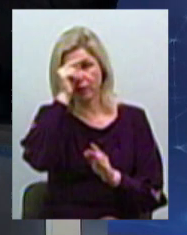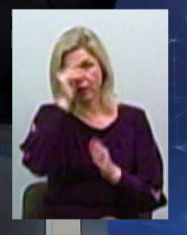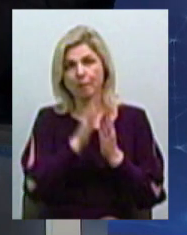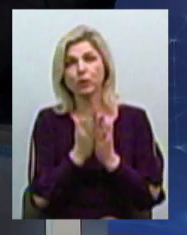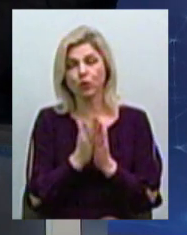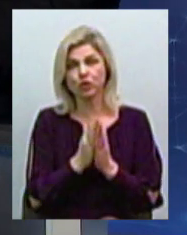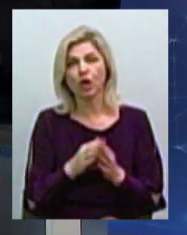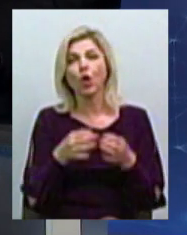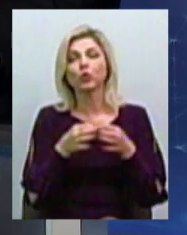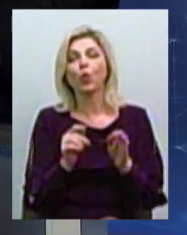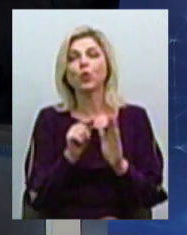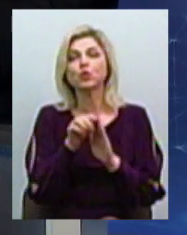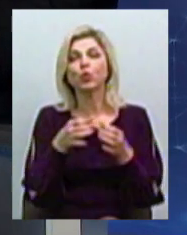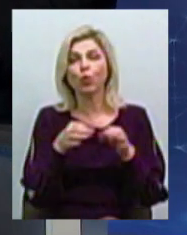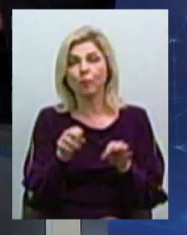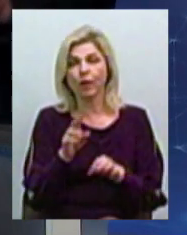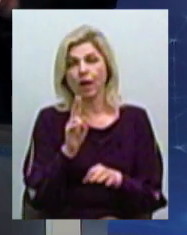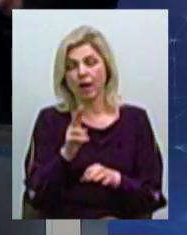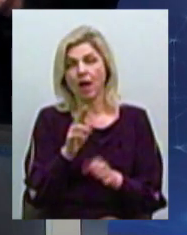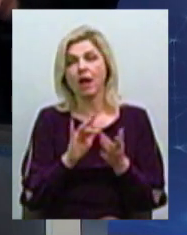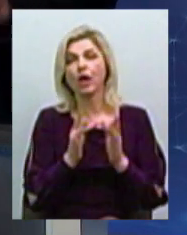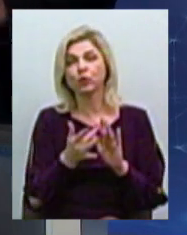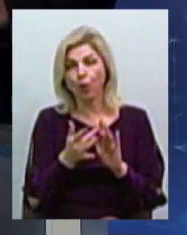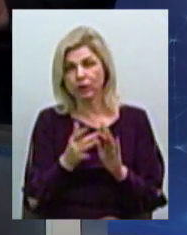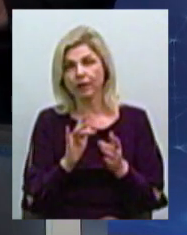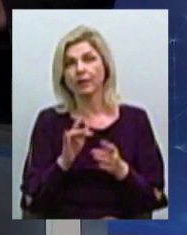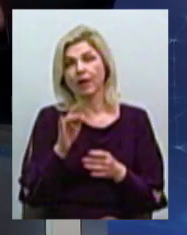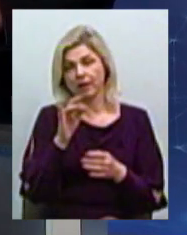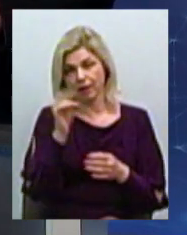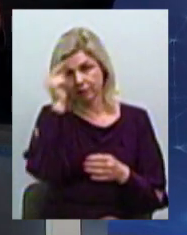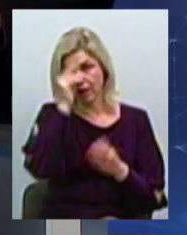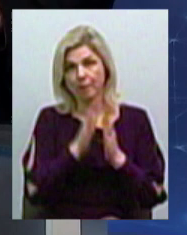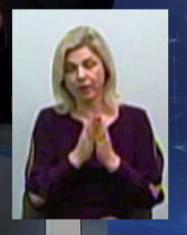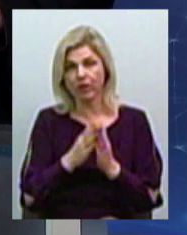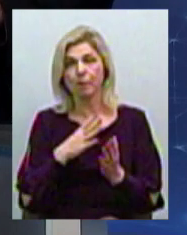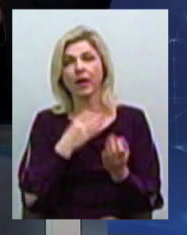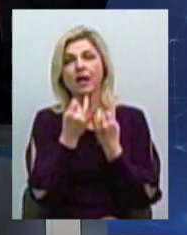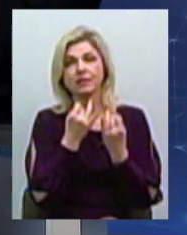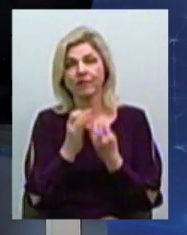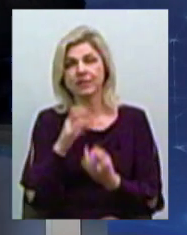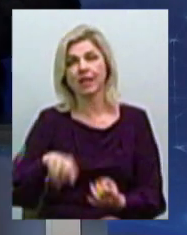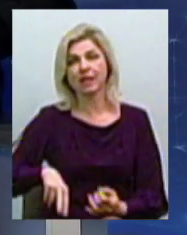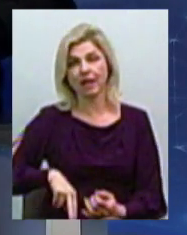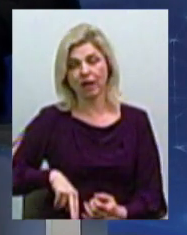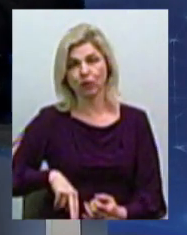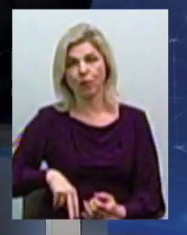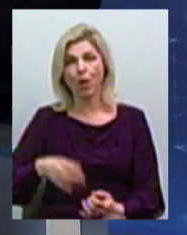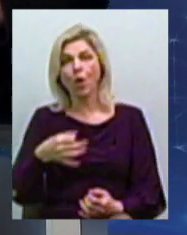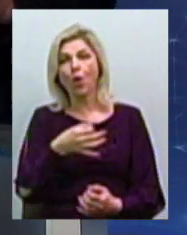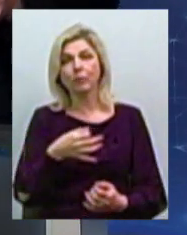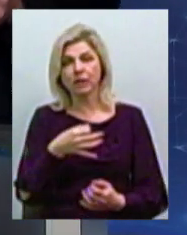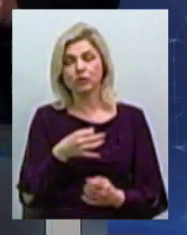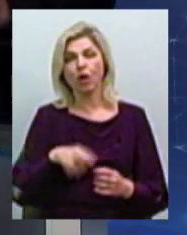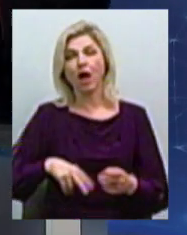доступу до онлайн-підручників, наші колеги зі служби новин спілкувалися із директоркою Департаменту освіти і науки Миколаївської обласної державної адміністрації